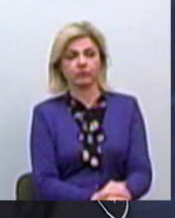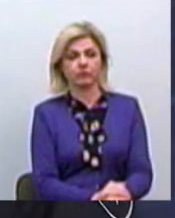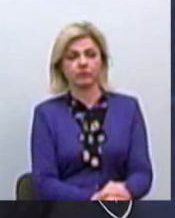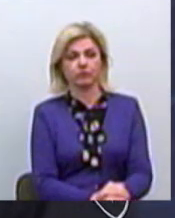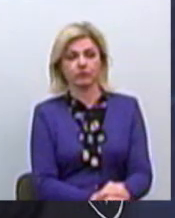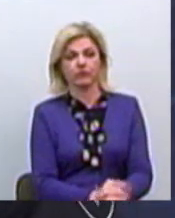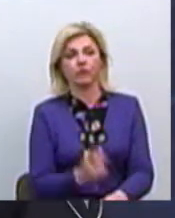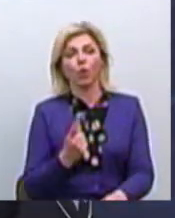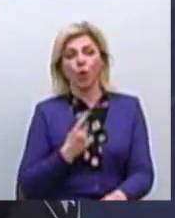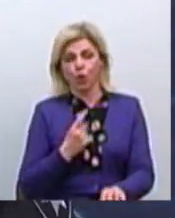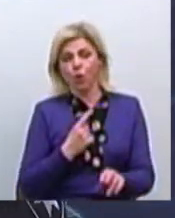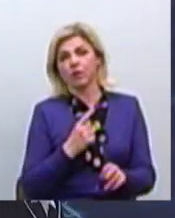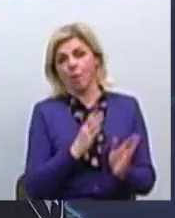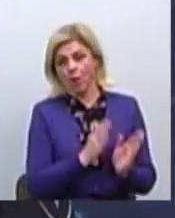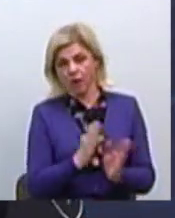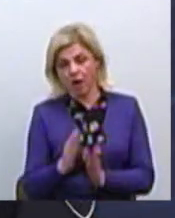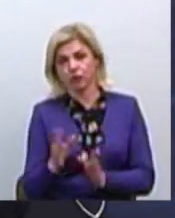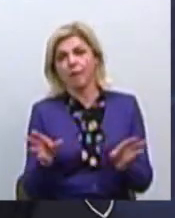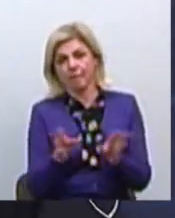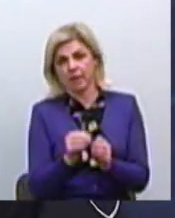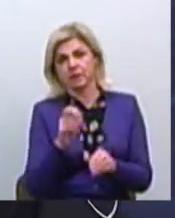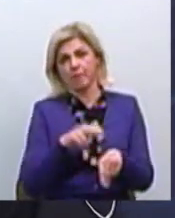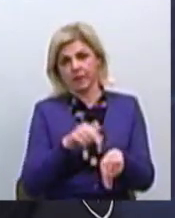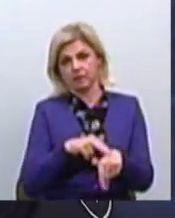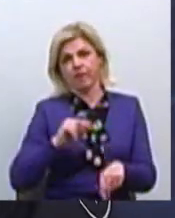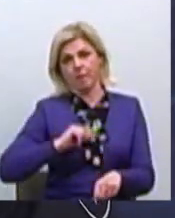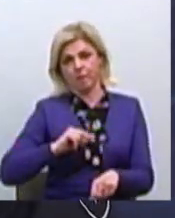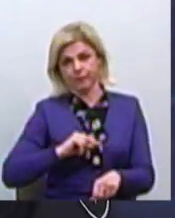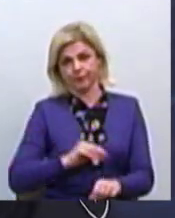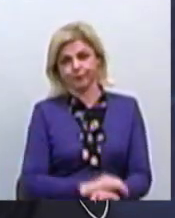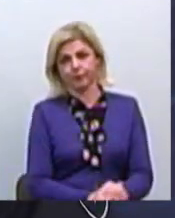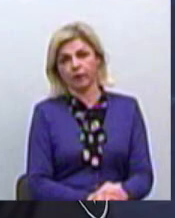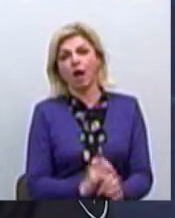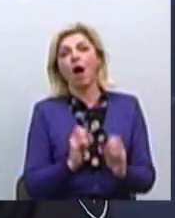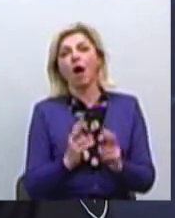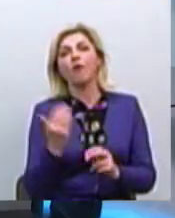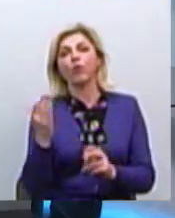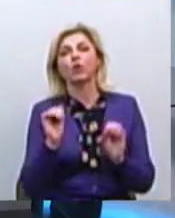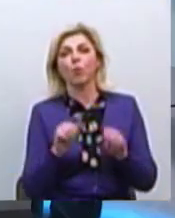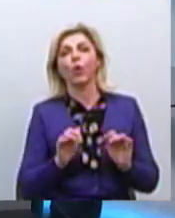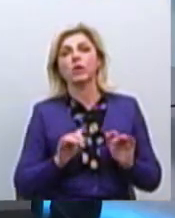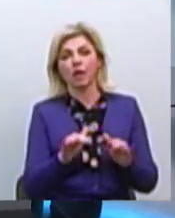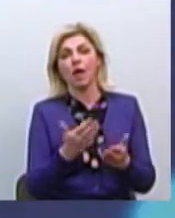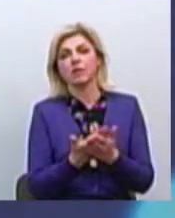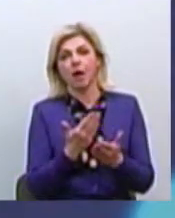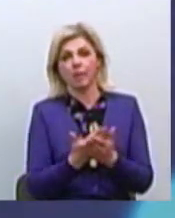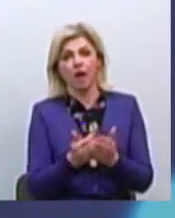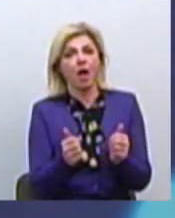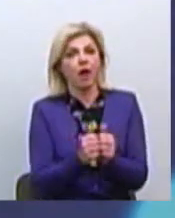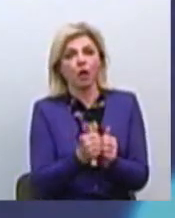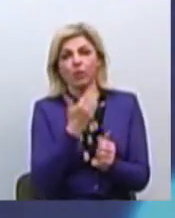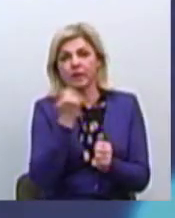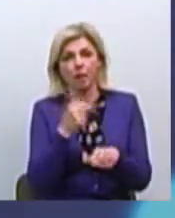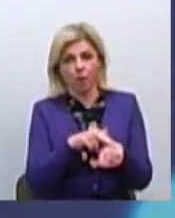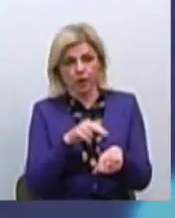Охорона публічного порядку разом з працівниками поліції. А як вони можуть діяти? Якщо, наприклад, поруч немає поліції,